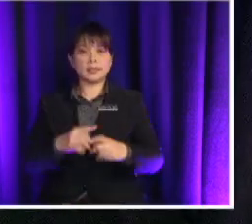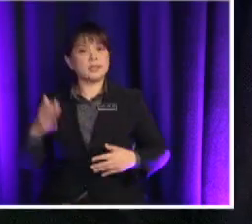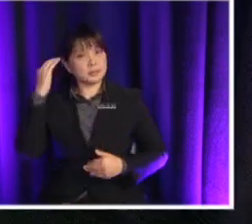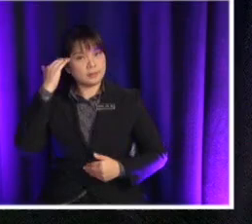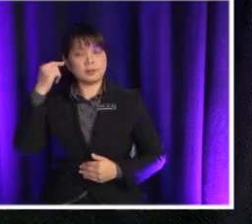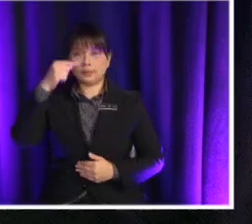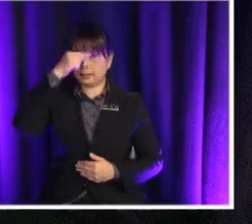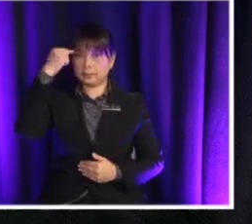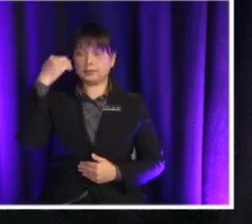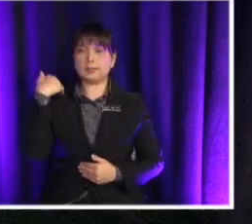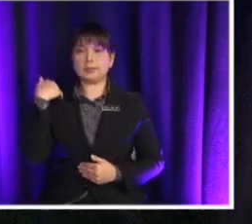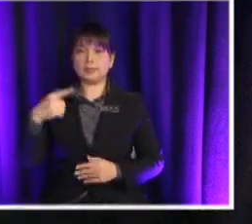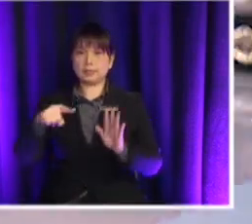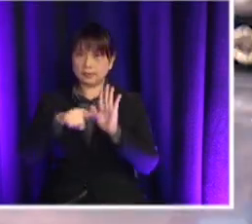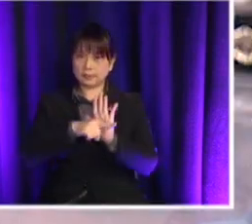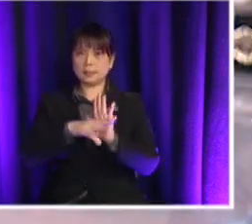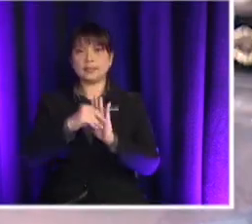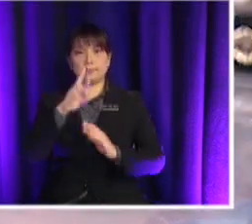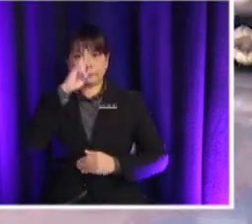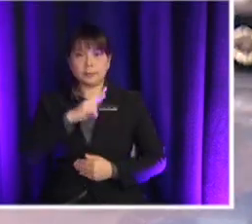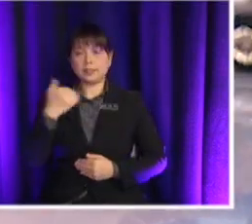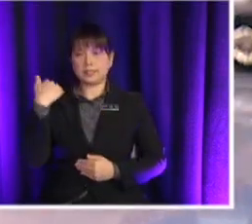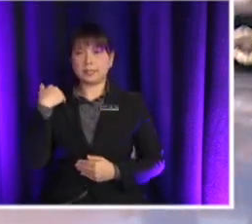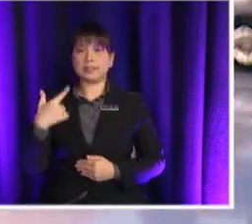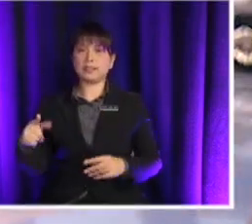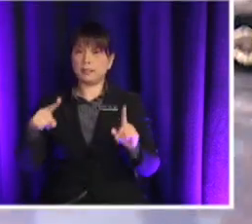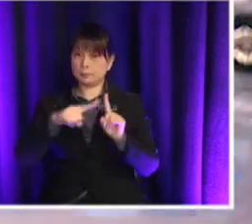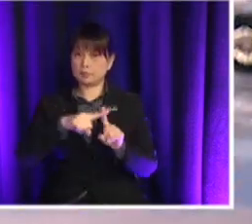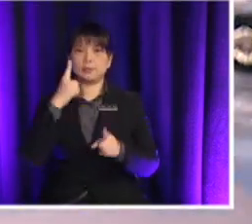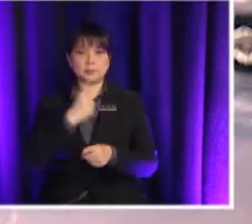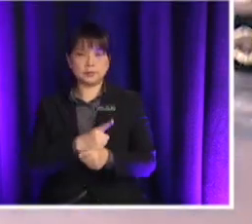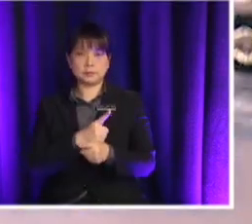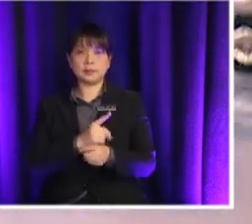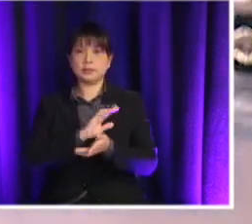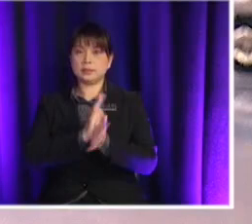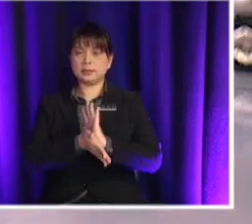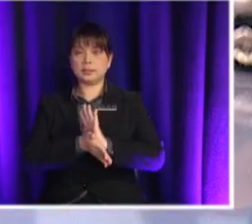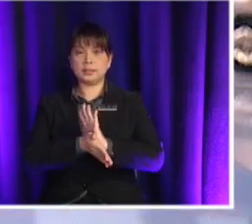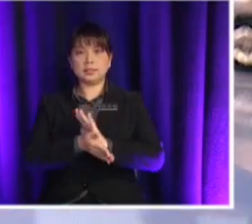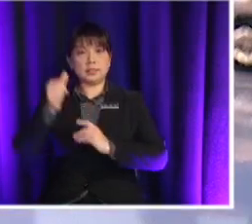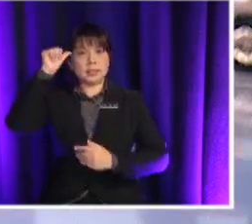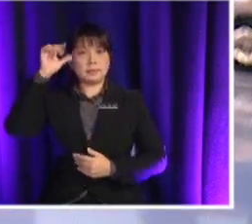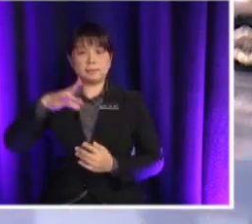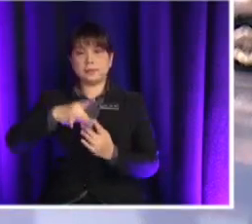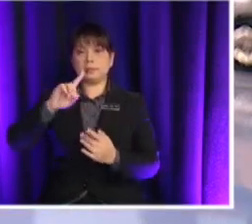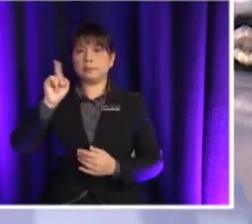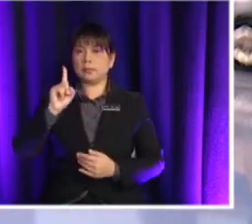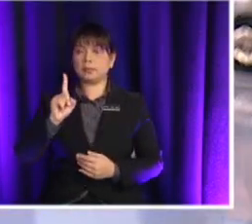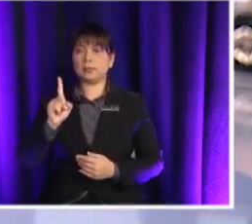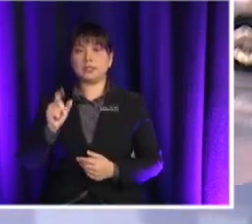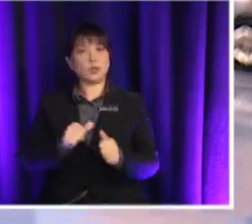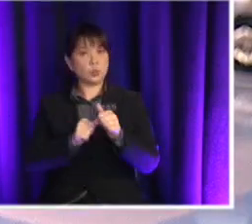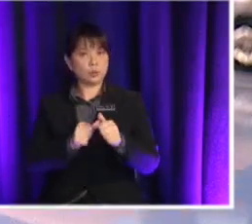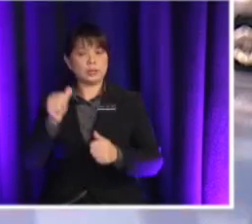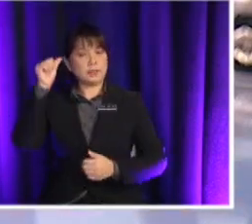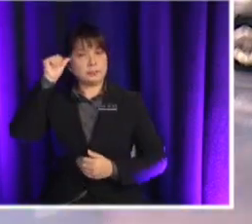ni adalah negatif, yang merah ni adalah positif kan. So Aiman nak pilih yang mana terpulang pada Aiman.